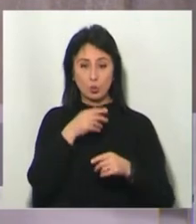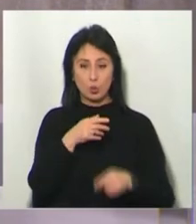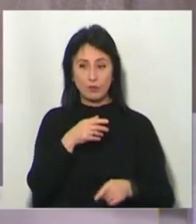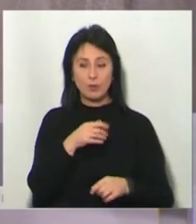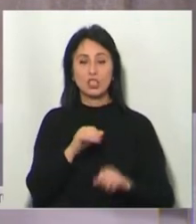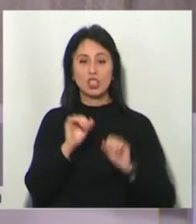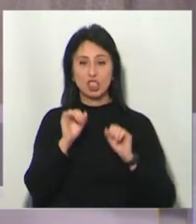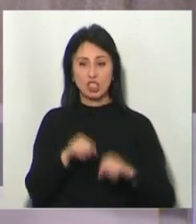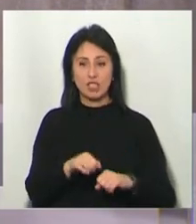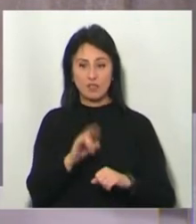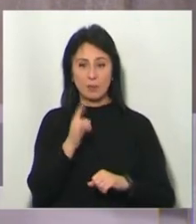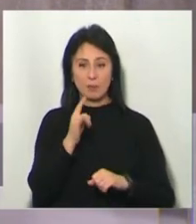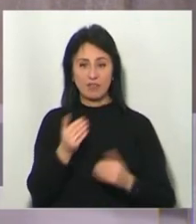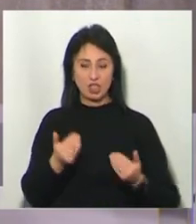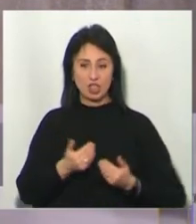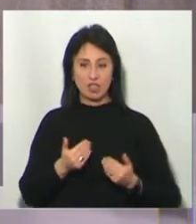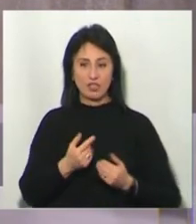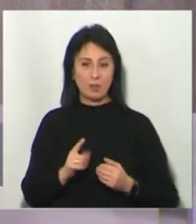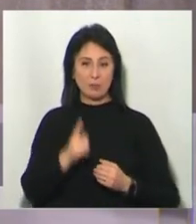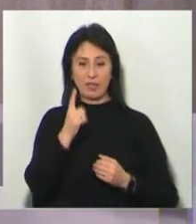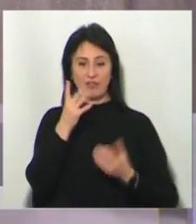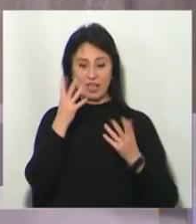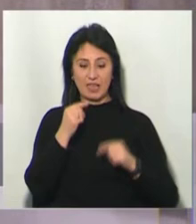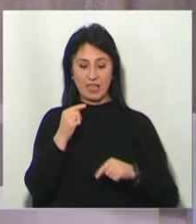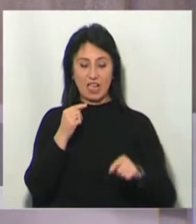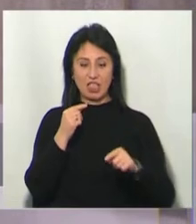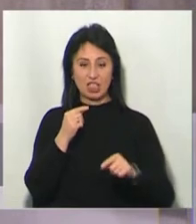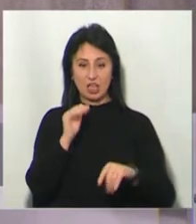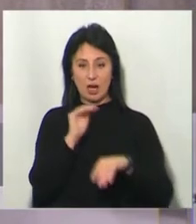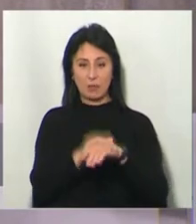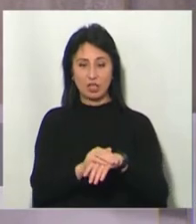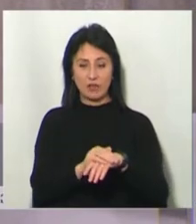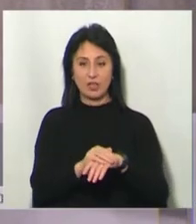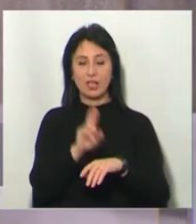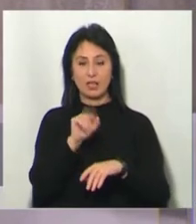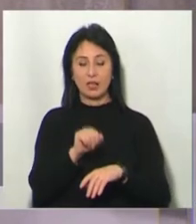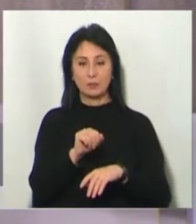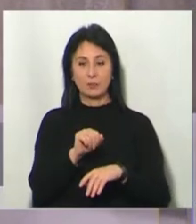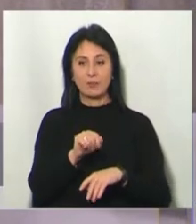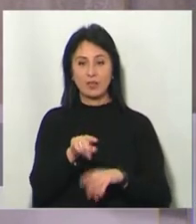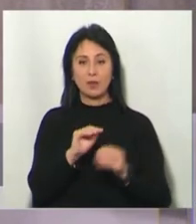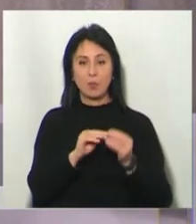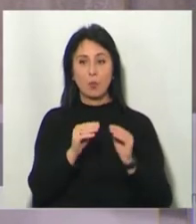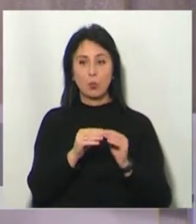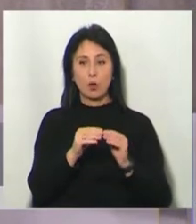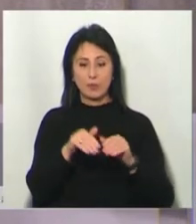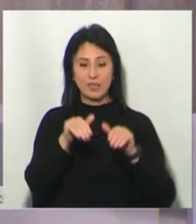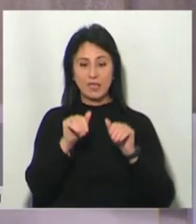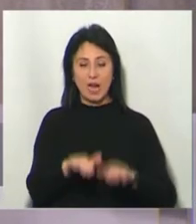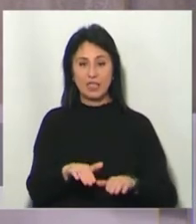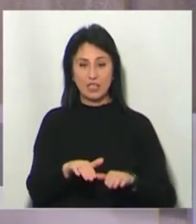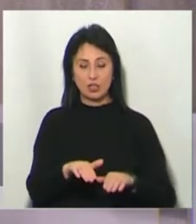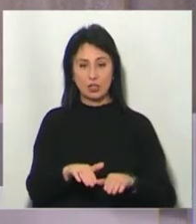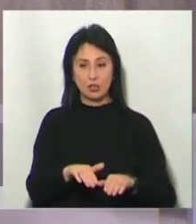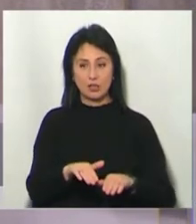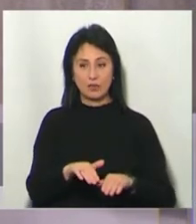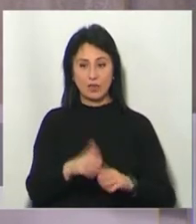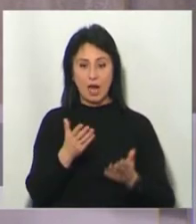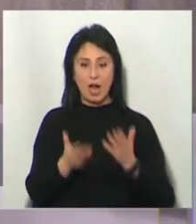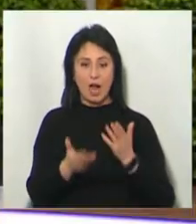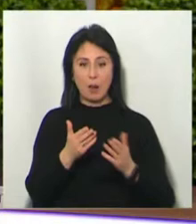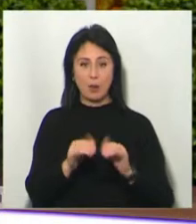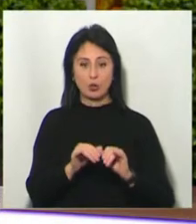პერიოდში, შესაძლებელია ბავშვი სიცოცხლის პირველივე დღეებში გამშხავდეს და ამ პრობლემის გადაჭრის